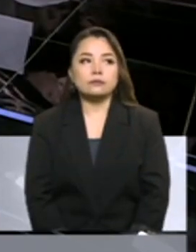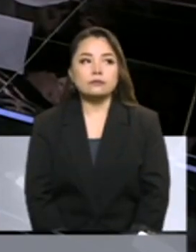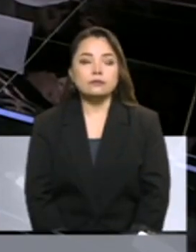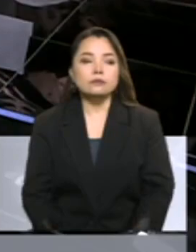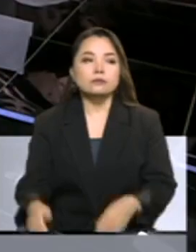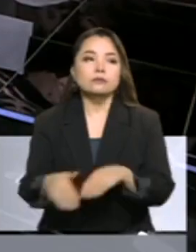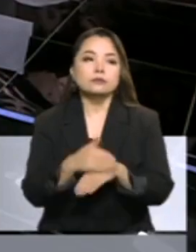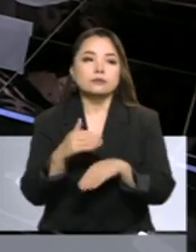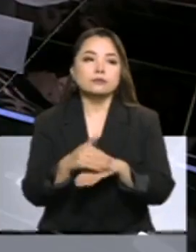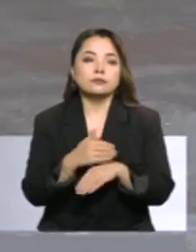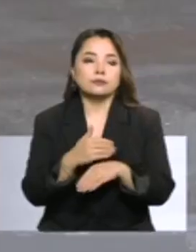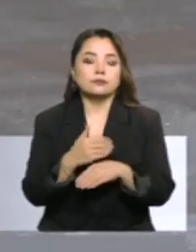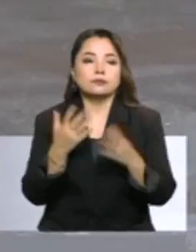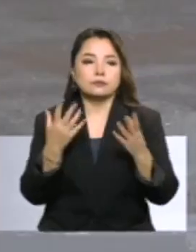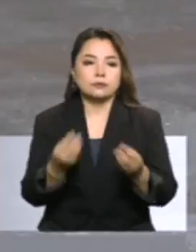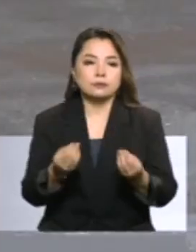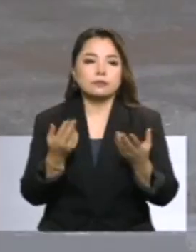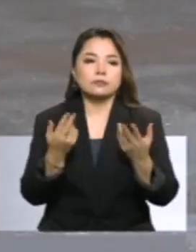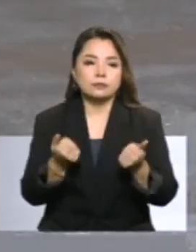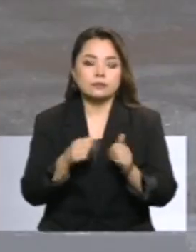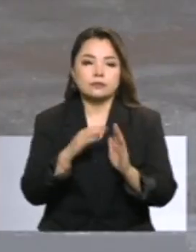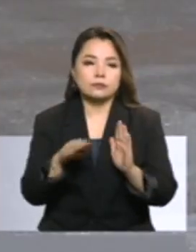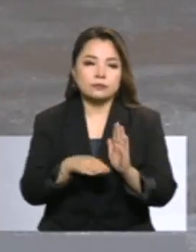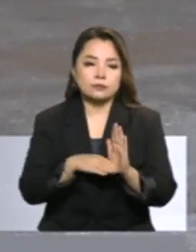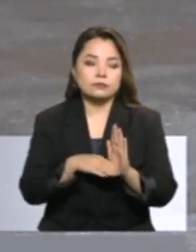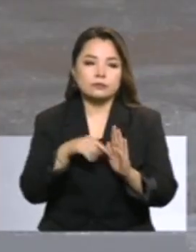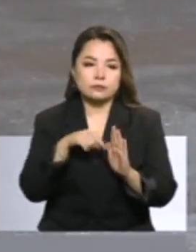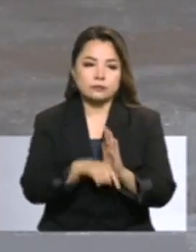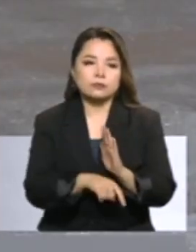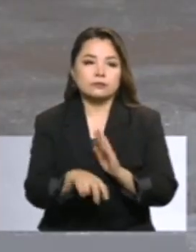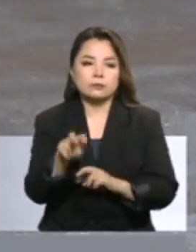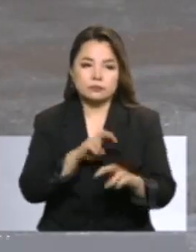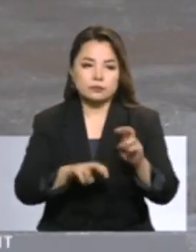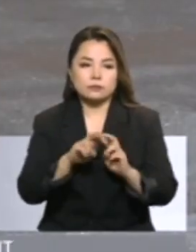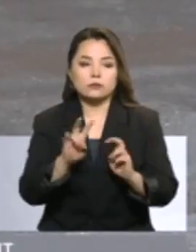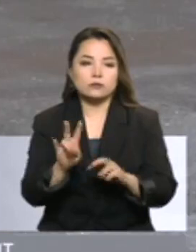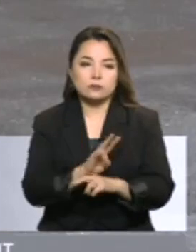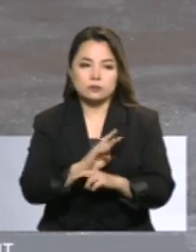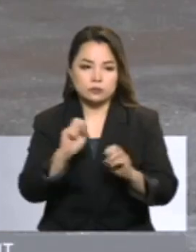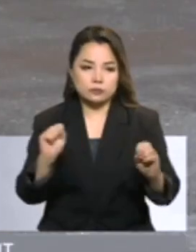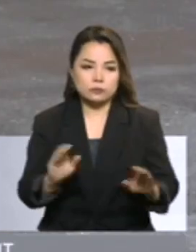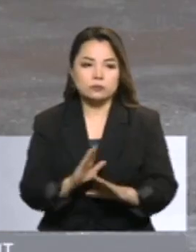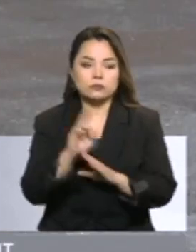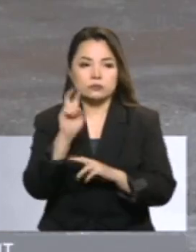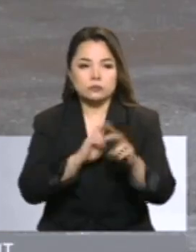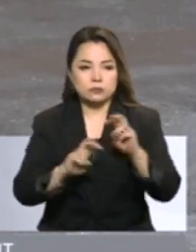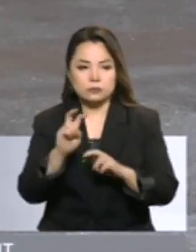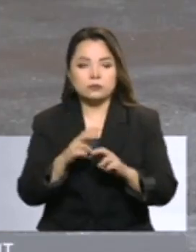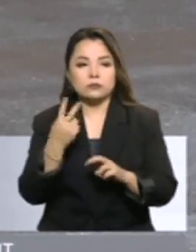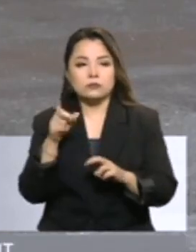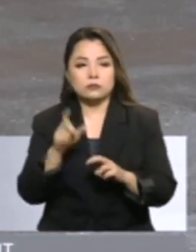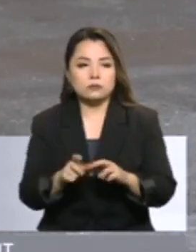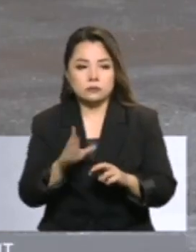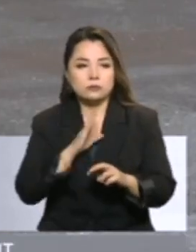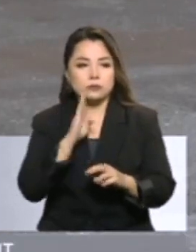Қайлы күн, Ақерке. Шахтасында қалған 13 кеншіні іздестіру түніменен жалғасқан болатын. Алдыменен 2 кеншінің денесі табылған